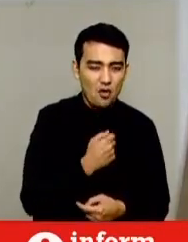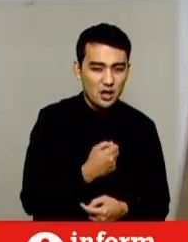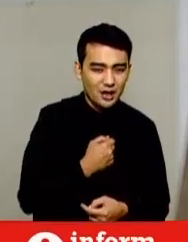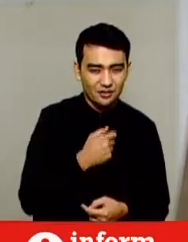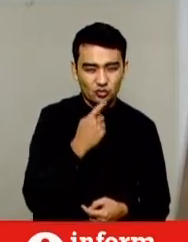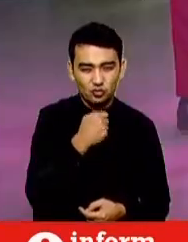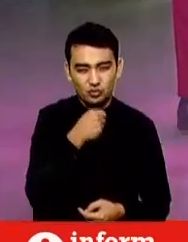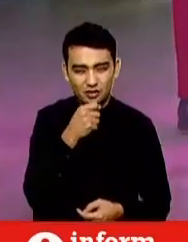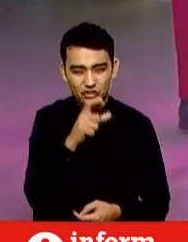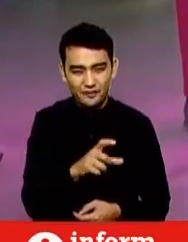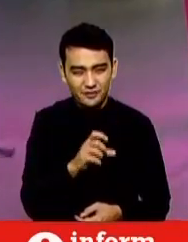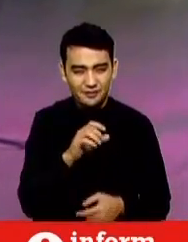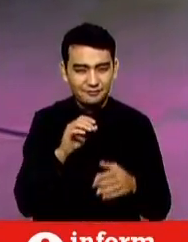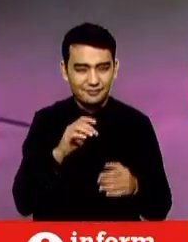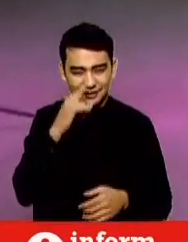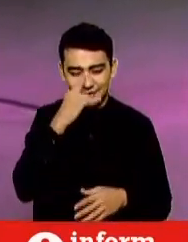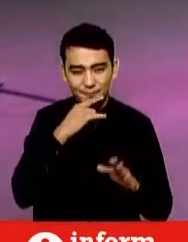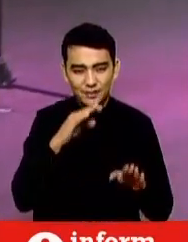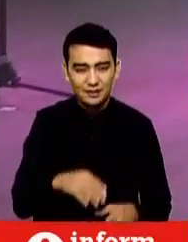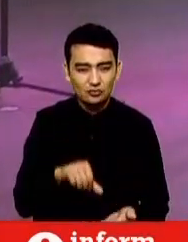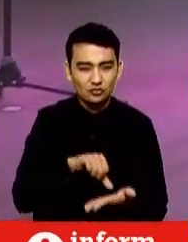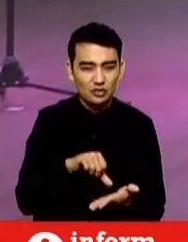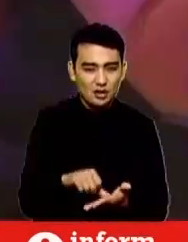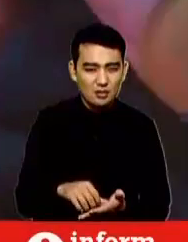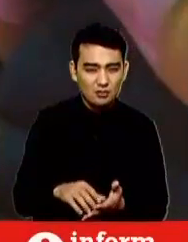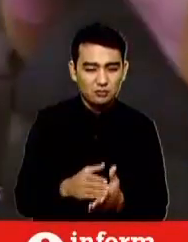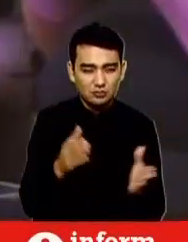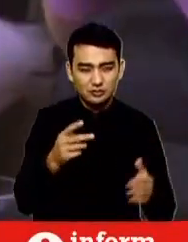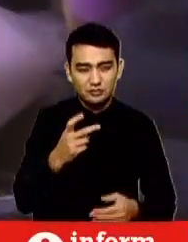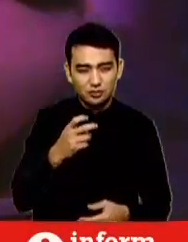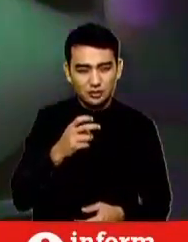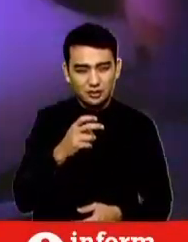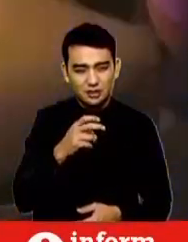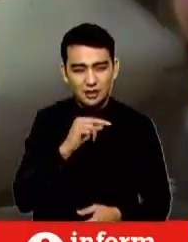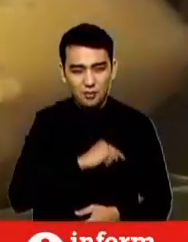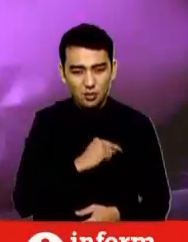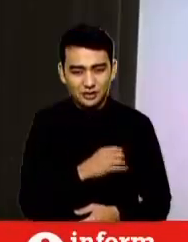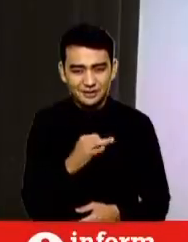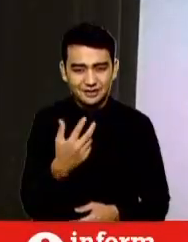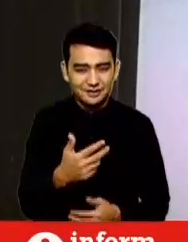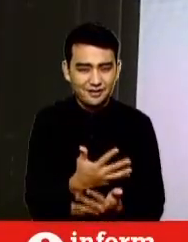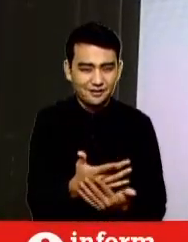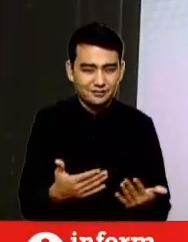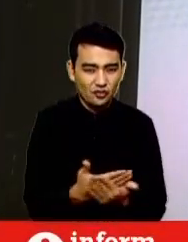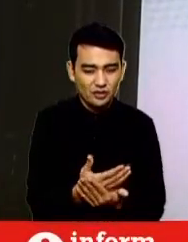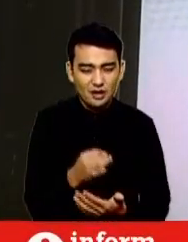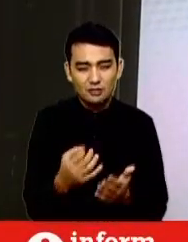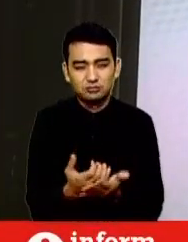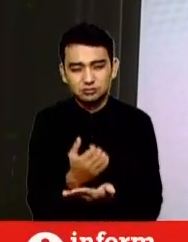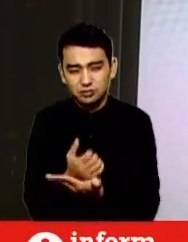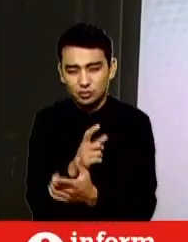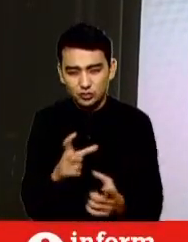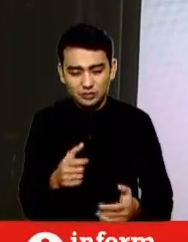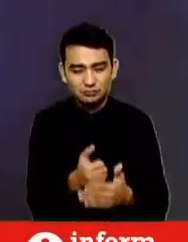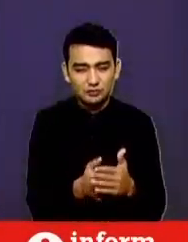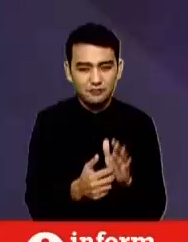именно в Казахстане всего в конкурсе приняли участие более 200 работ из 30 средств массовой информации победители были определены